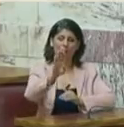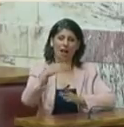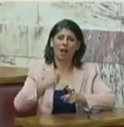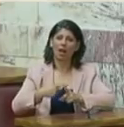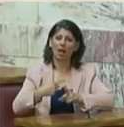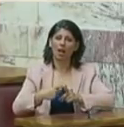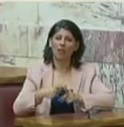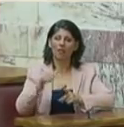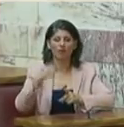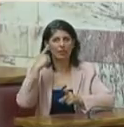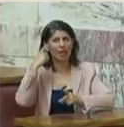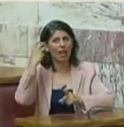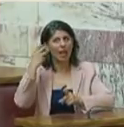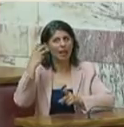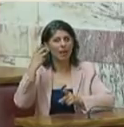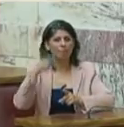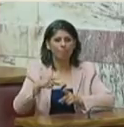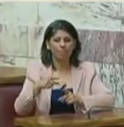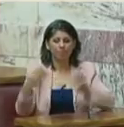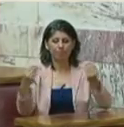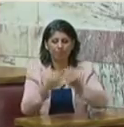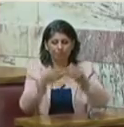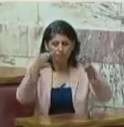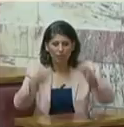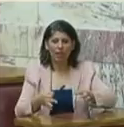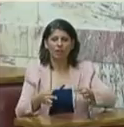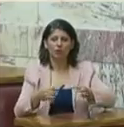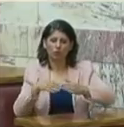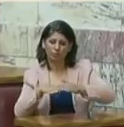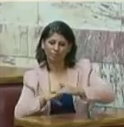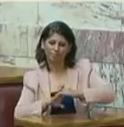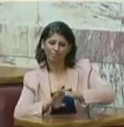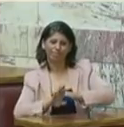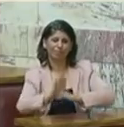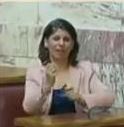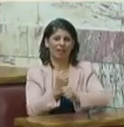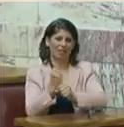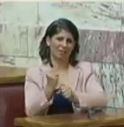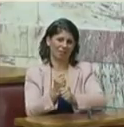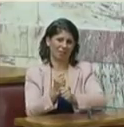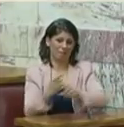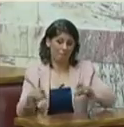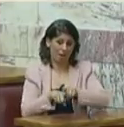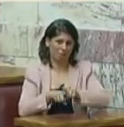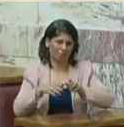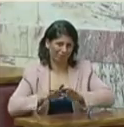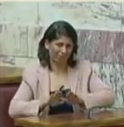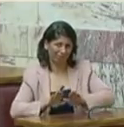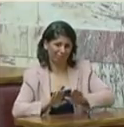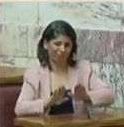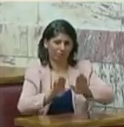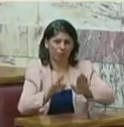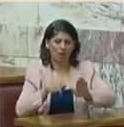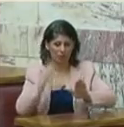μια έννοια ταυτόσιμη με την ανάκαμψη της εργασίας. Και μας απασχολεί